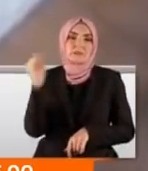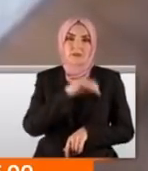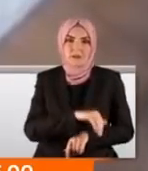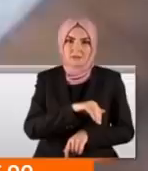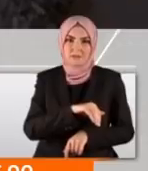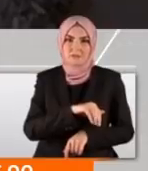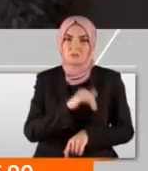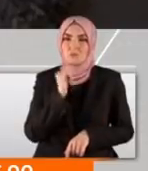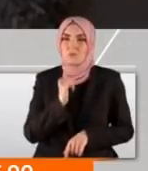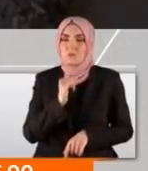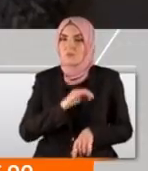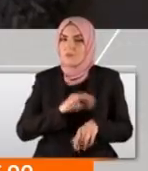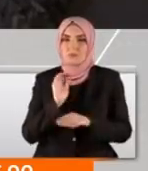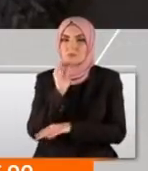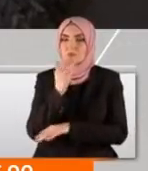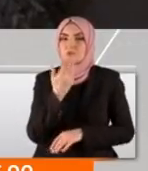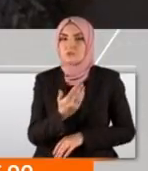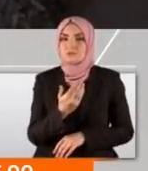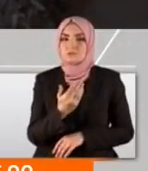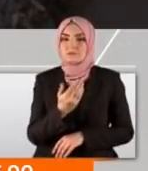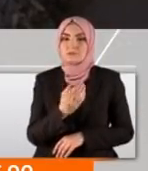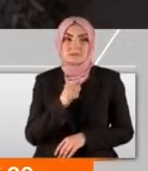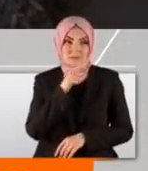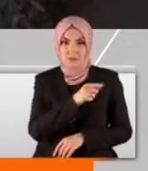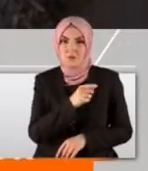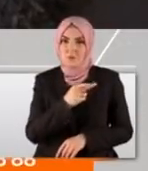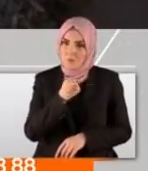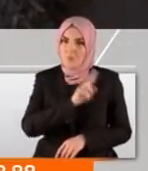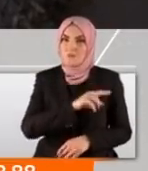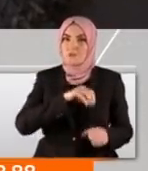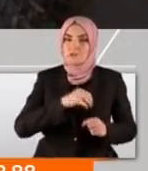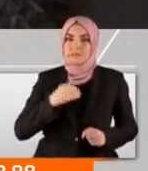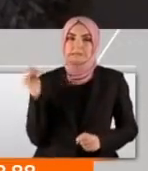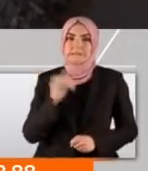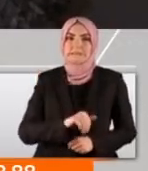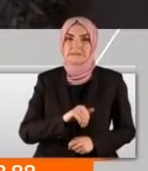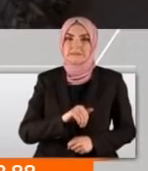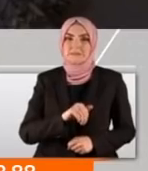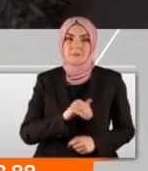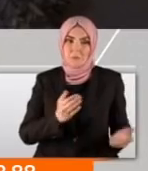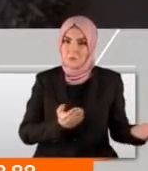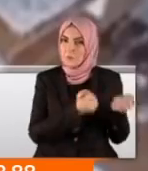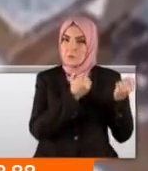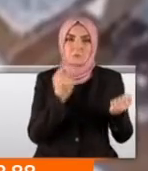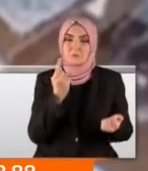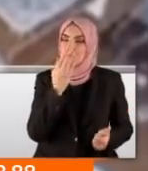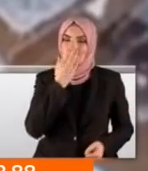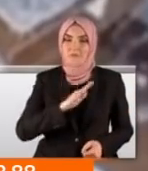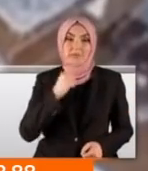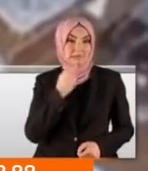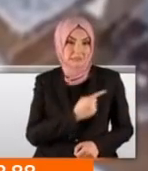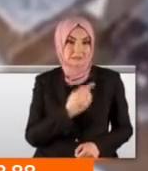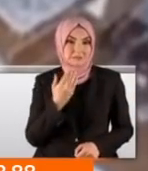anlar yaşandı. Seni öldürmeye geldim dedi zaten. Sen dedi bugün dedi buradan ölün çıkacak hiçbir şekilde dedi kurtulamayacaksın benim elimden dedi. Erkek